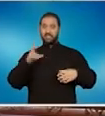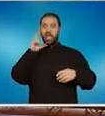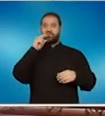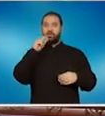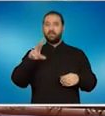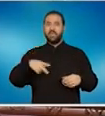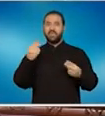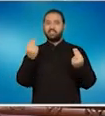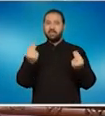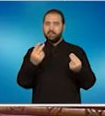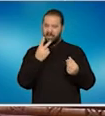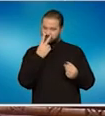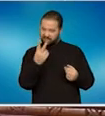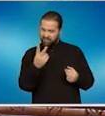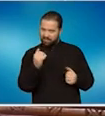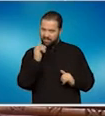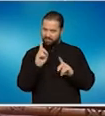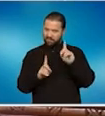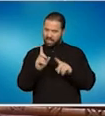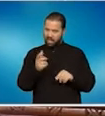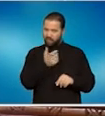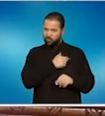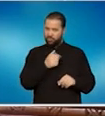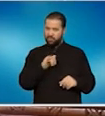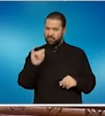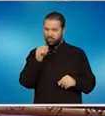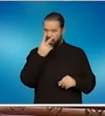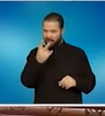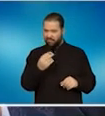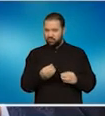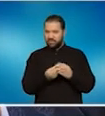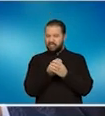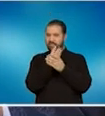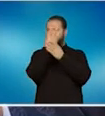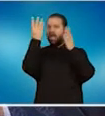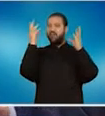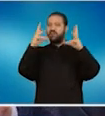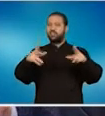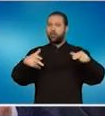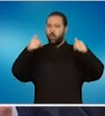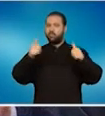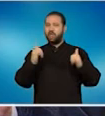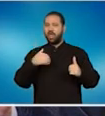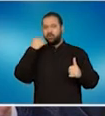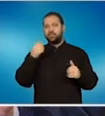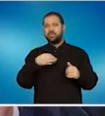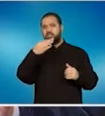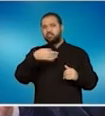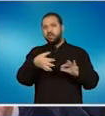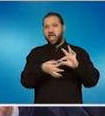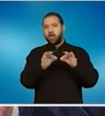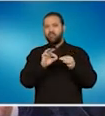E bine să vizualizăm pe cât se poate cei ce l-au văzut, slavă Domnului. În momentul în care ieșea la